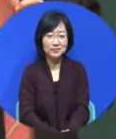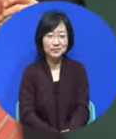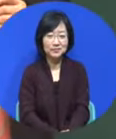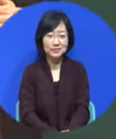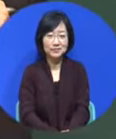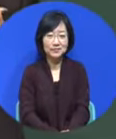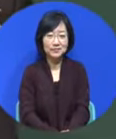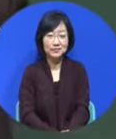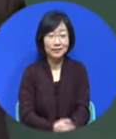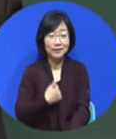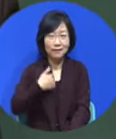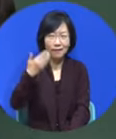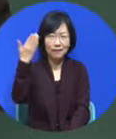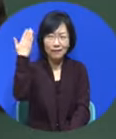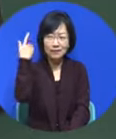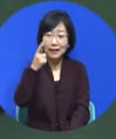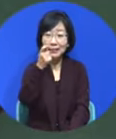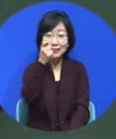한